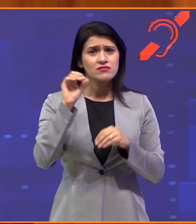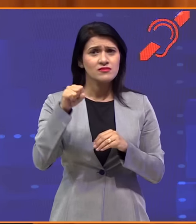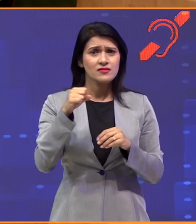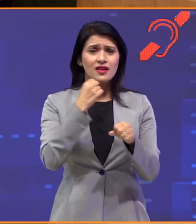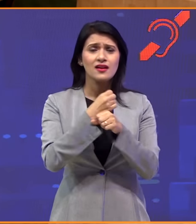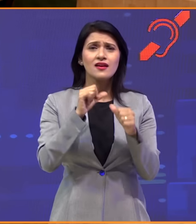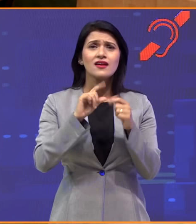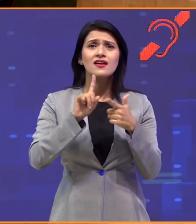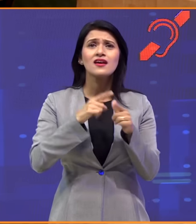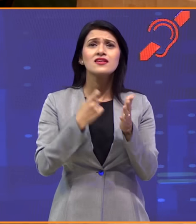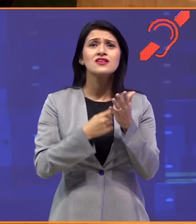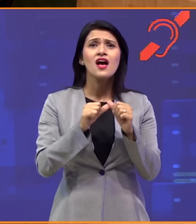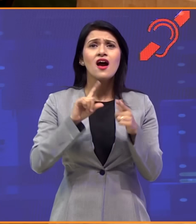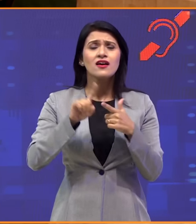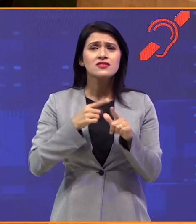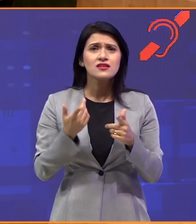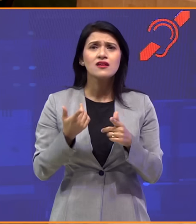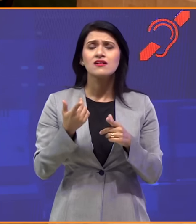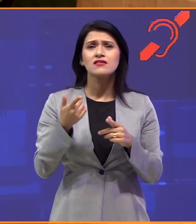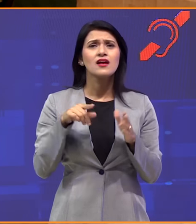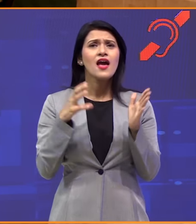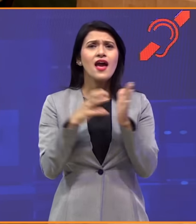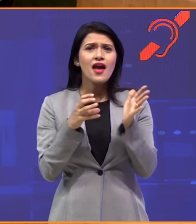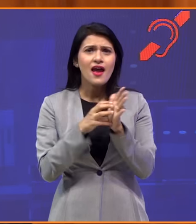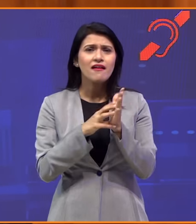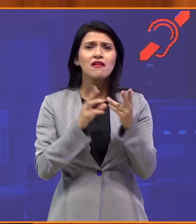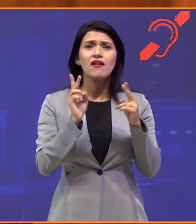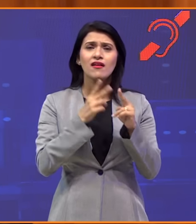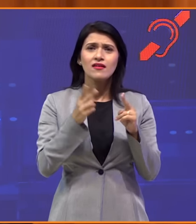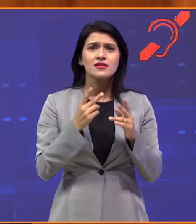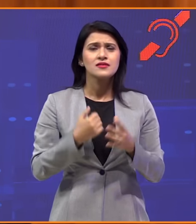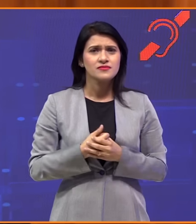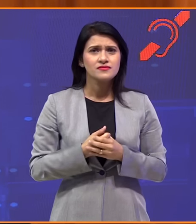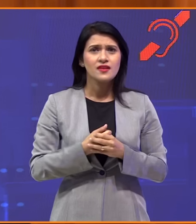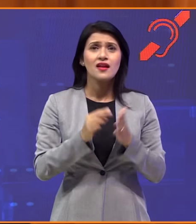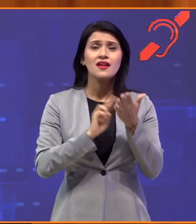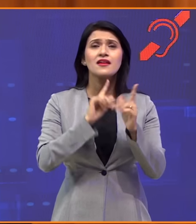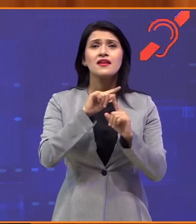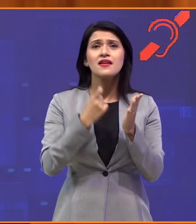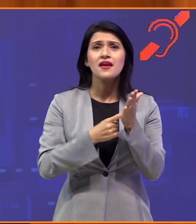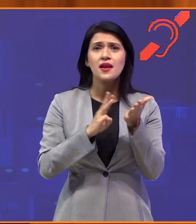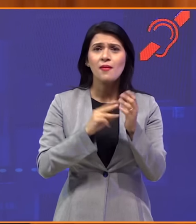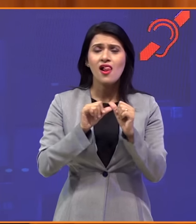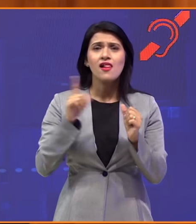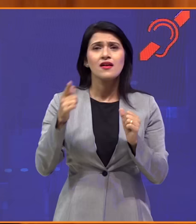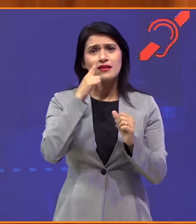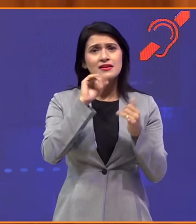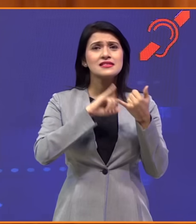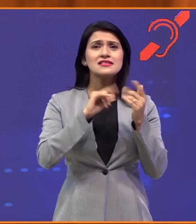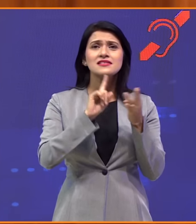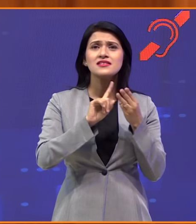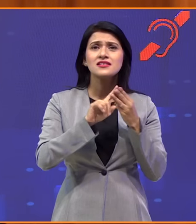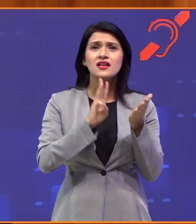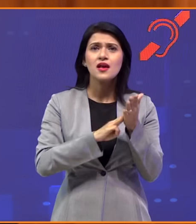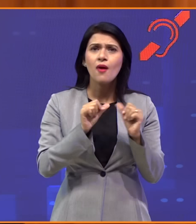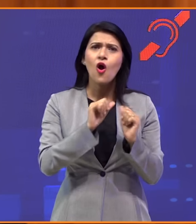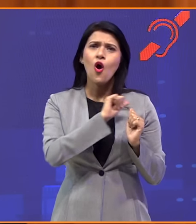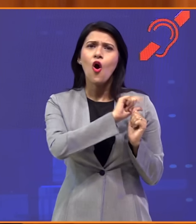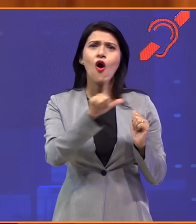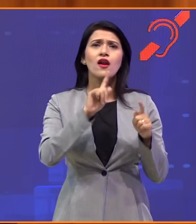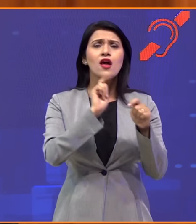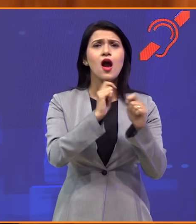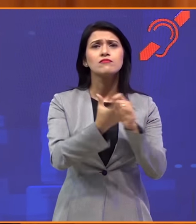फिर ऐड फिल्मों में चला गया अ जितेंद्र शास्त्री थे अ निर्मल पांडे सीमा विश्वास सब कहीं ना कहीं बिजी होते चले गए